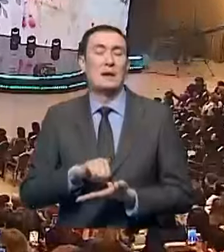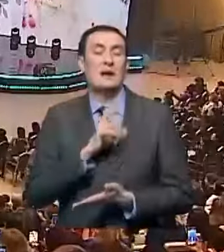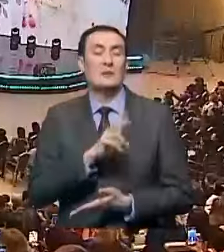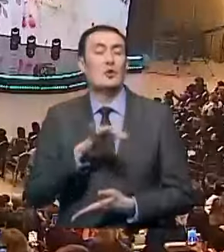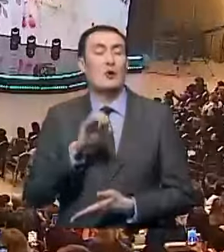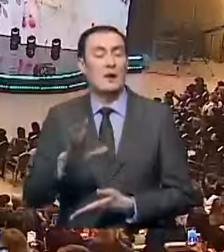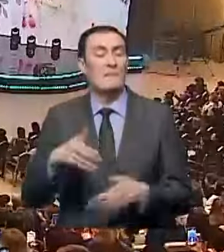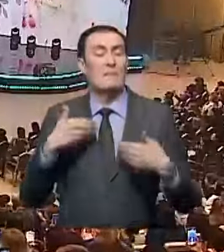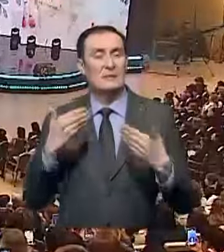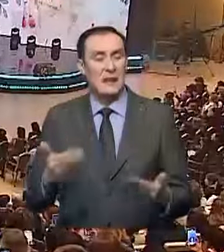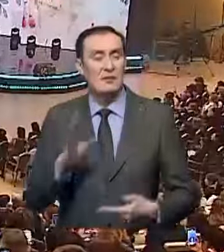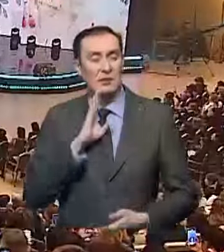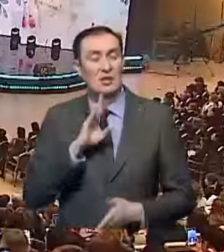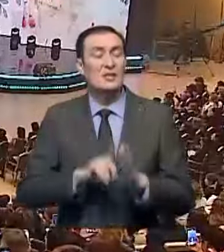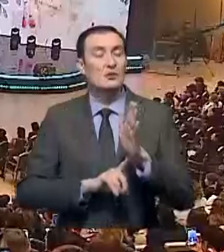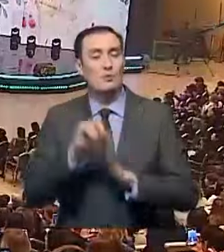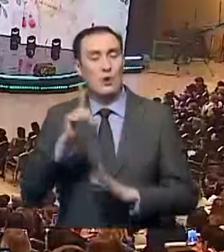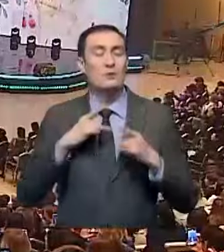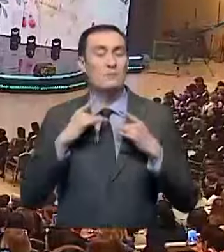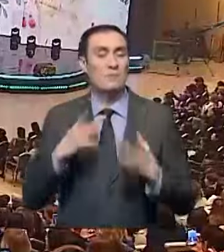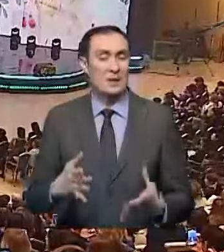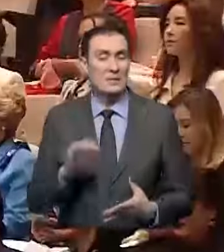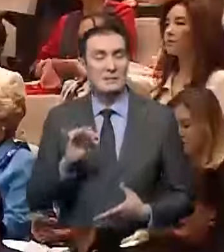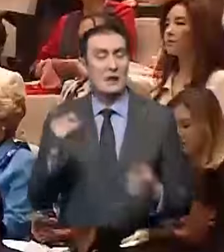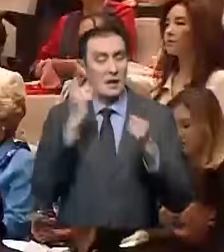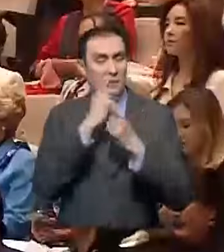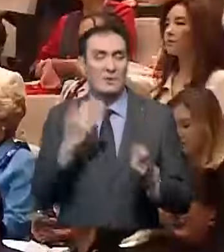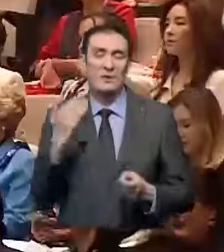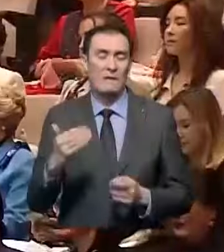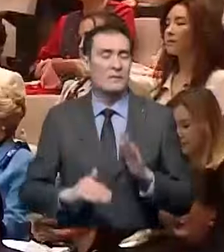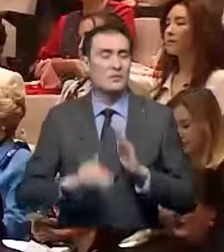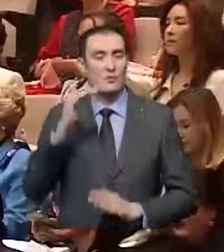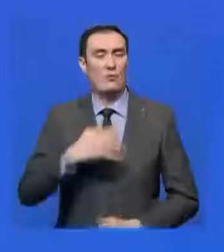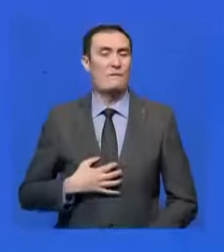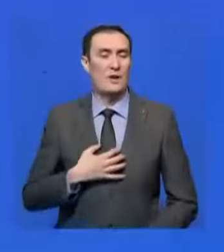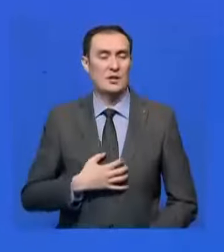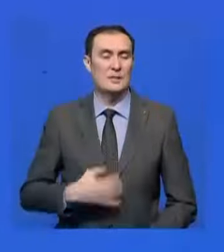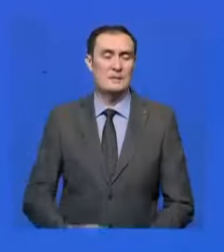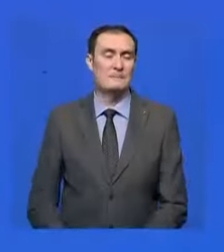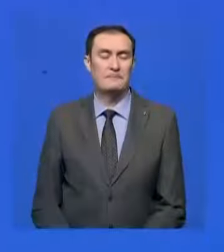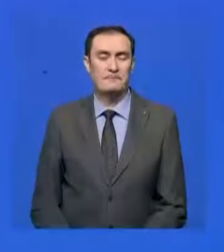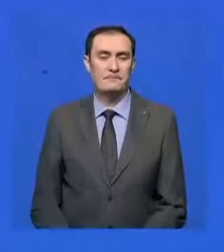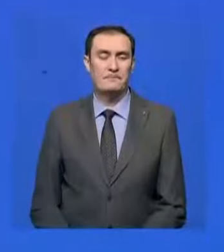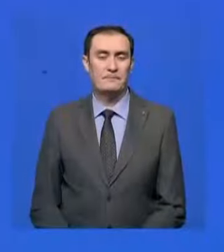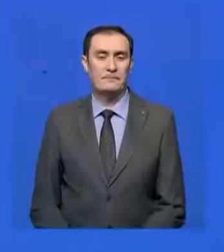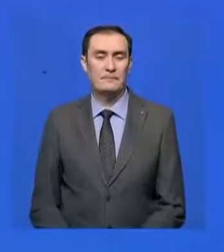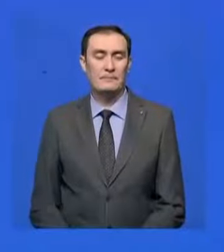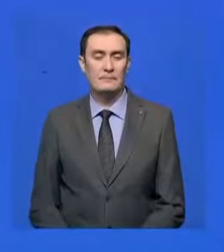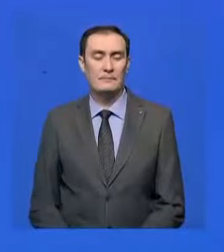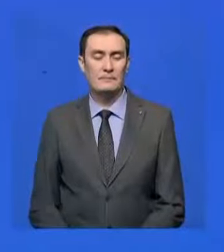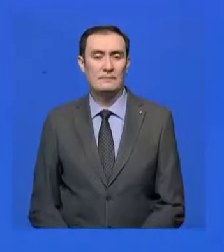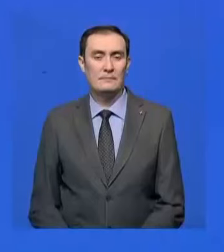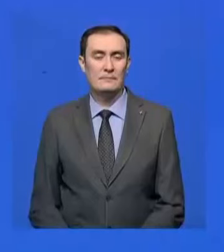Касым-Жомарт Токаев поздравил женщин с наступающим праздником и отметил их высокую значимость. Жалпы,